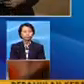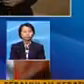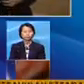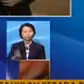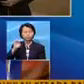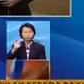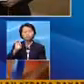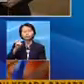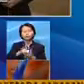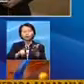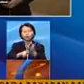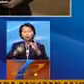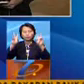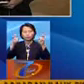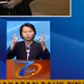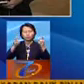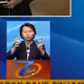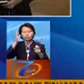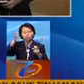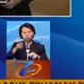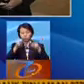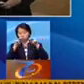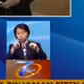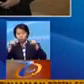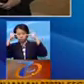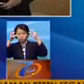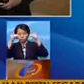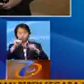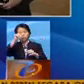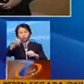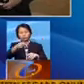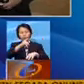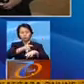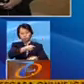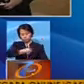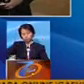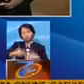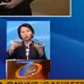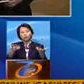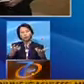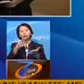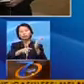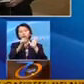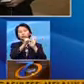Ya, Hazel, apa antara agenda besar yang bakal disaksikan Perdana Menteri esok di Beijing? Hazel.